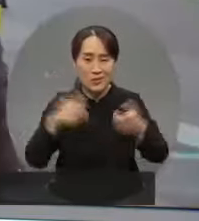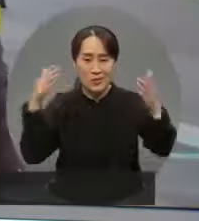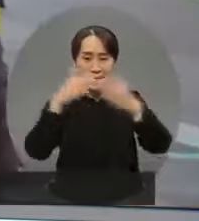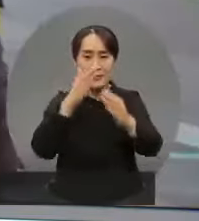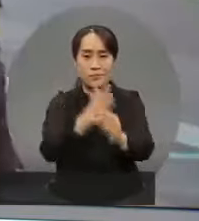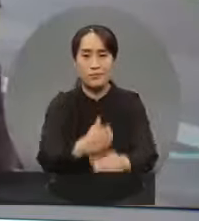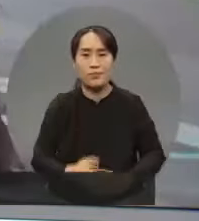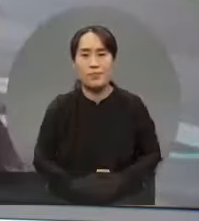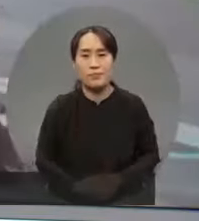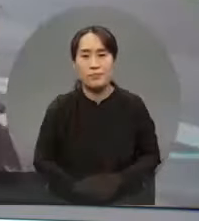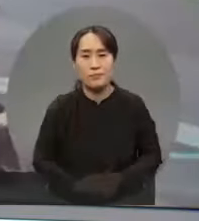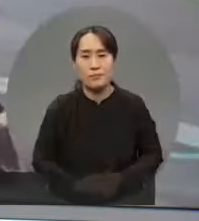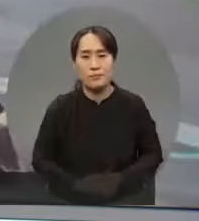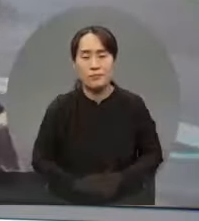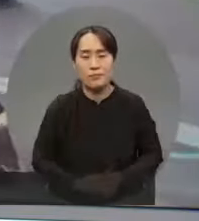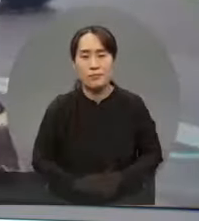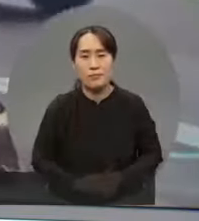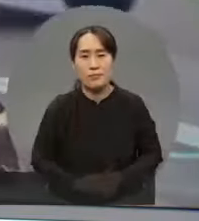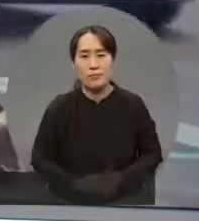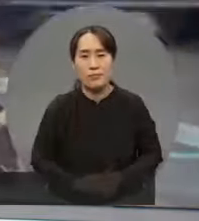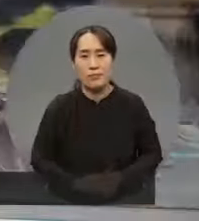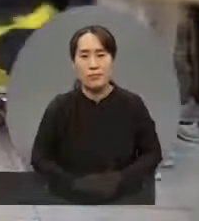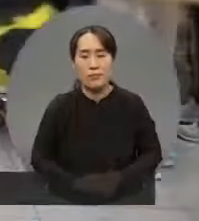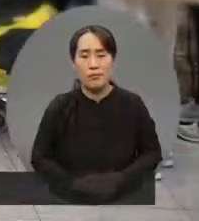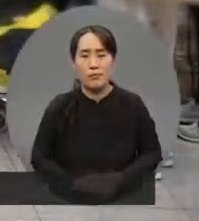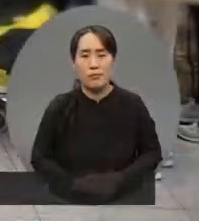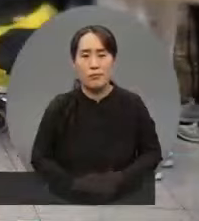있습니다. 정재훈 기자입니다.